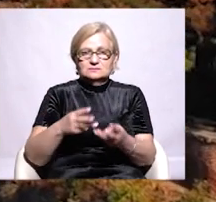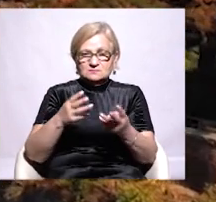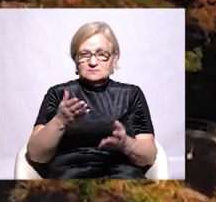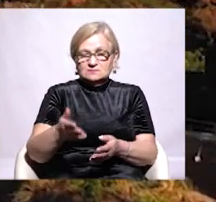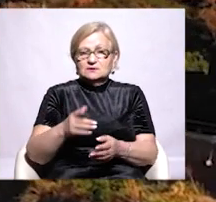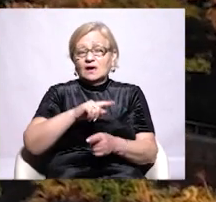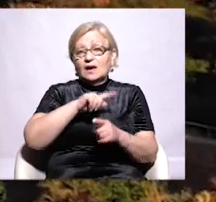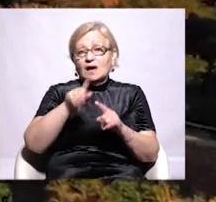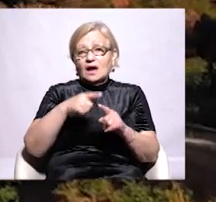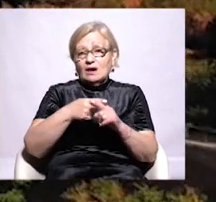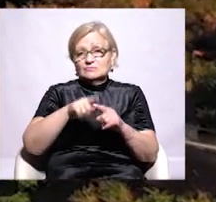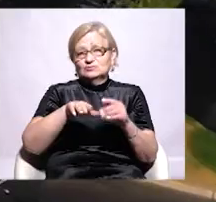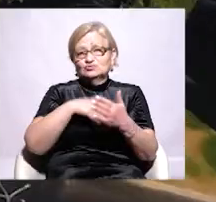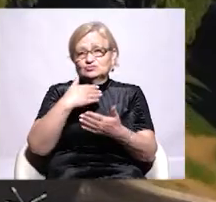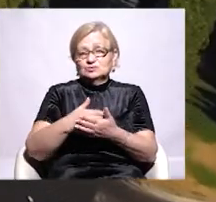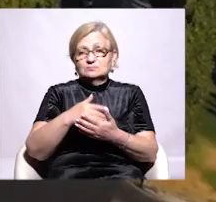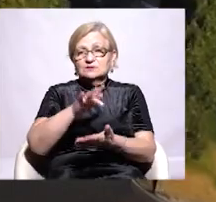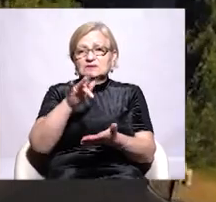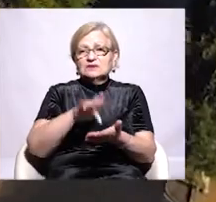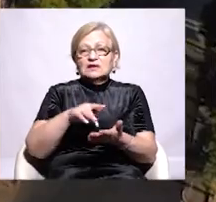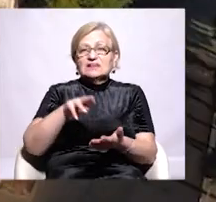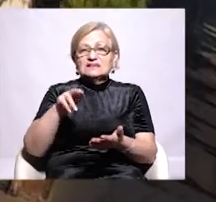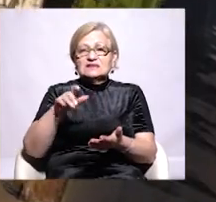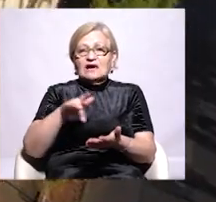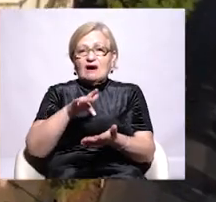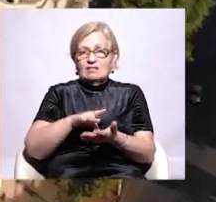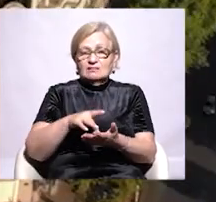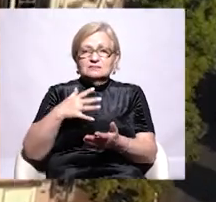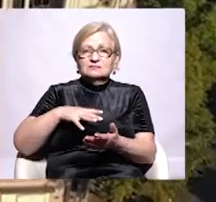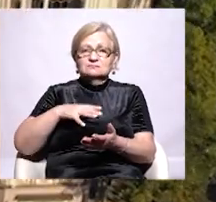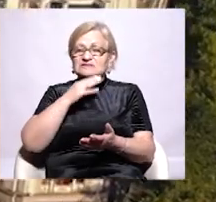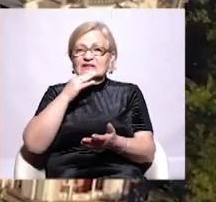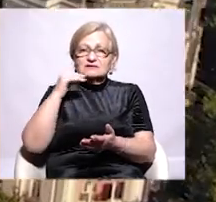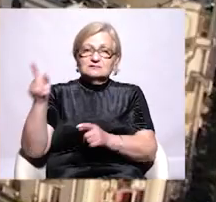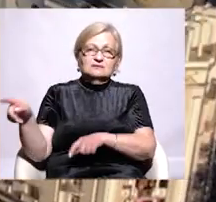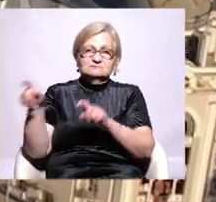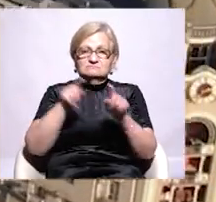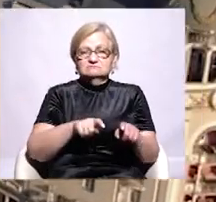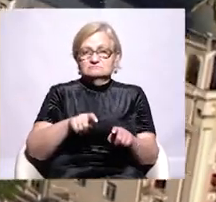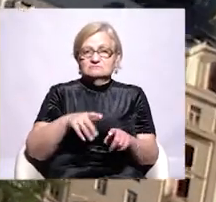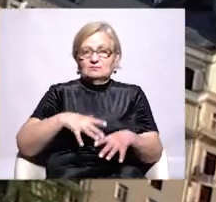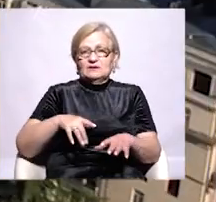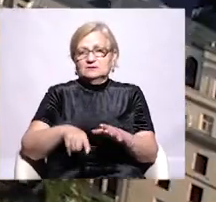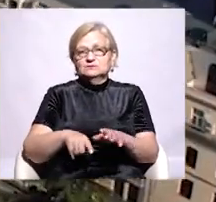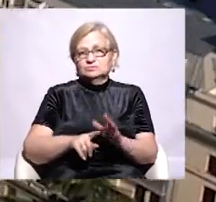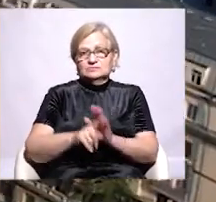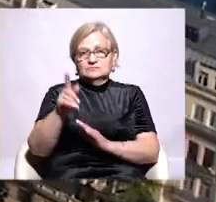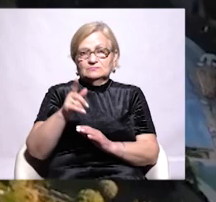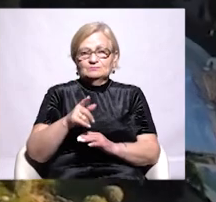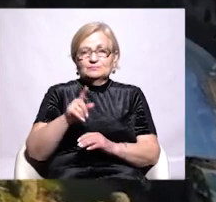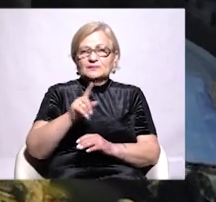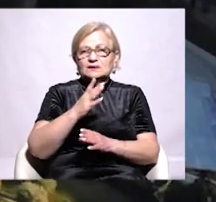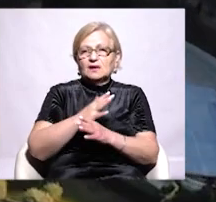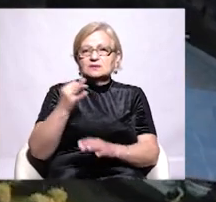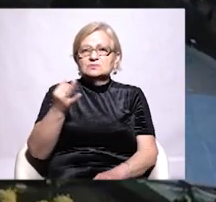გადაწყვიტა ვახტანგ გორგასალმა, რომ დედაქალაქი მცხეთიდან თბილისში გადმოეტანა. ამას ყვება ლეგენდა. Და რა არის